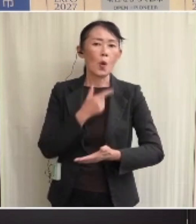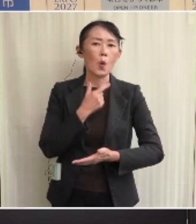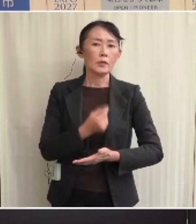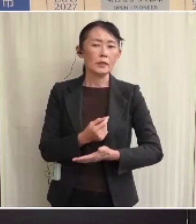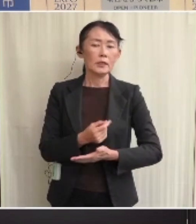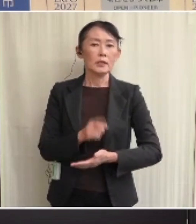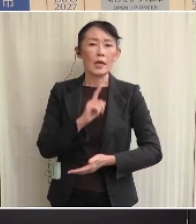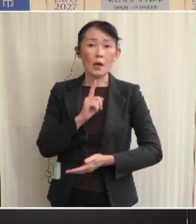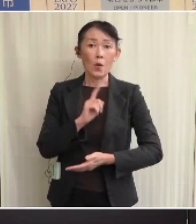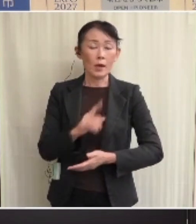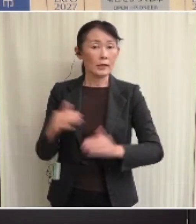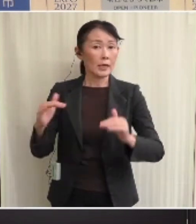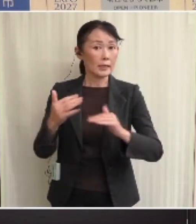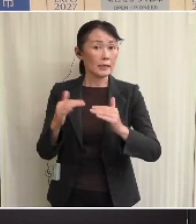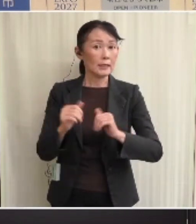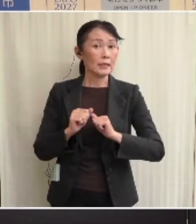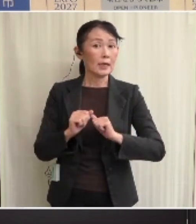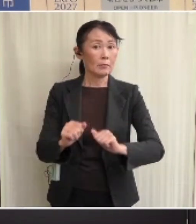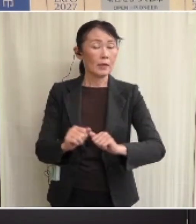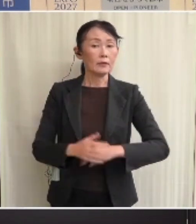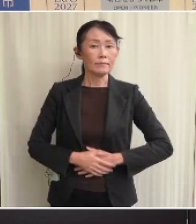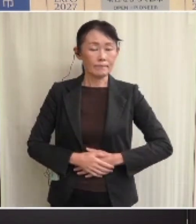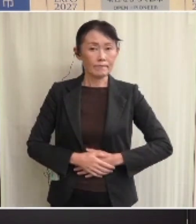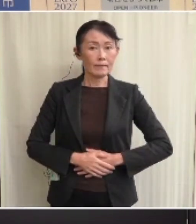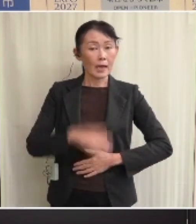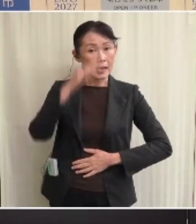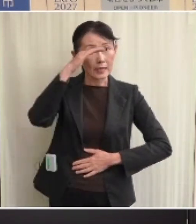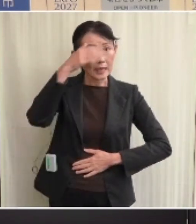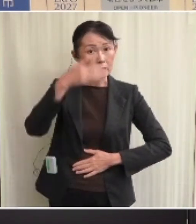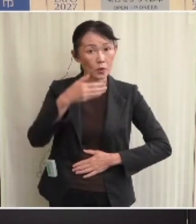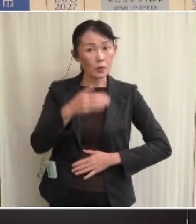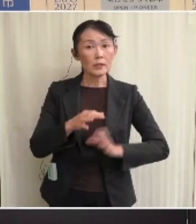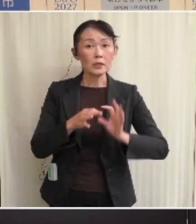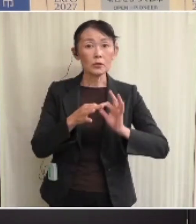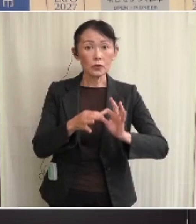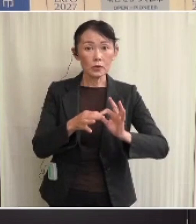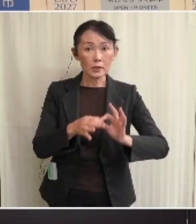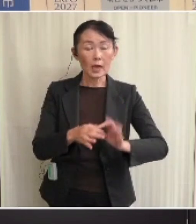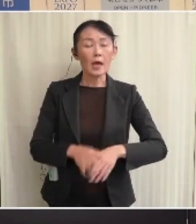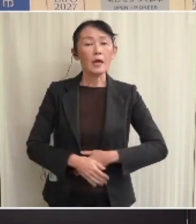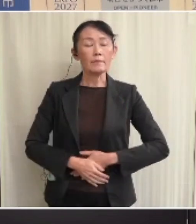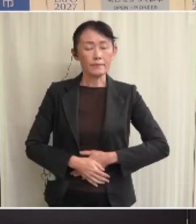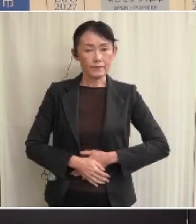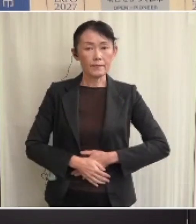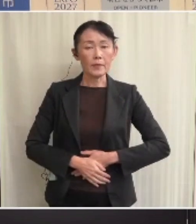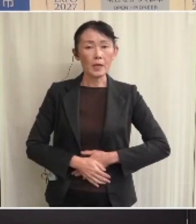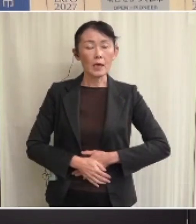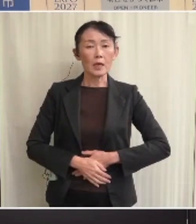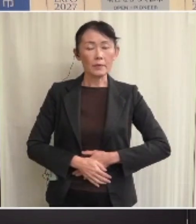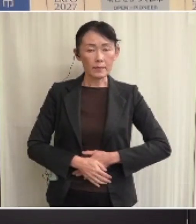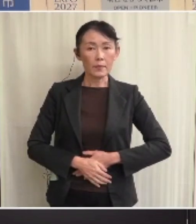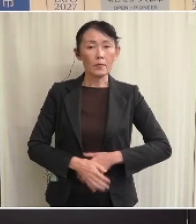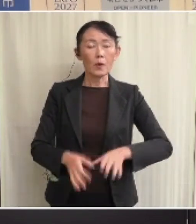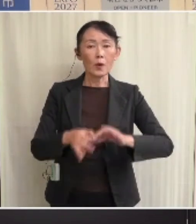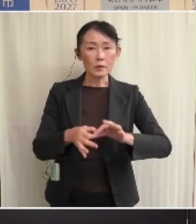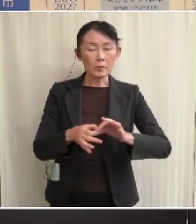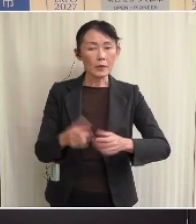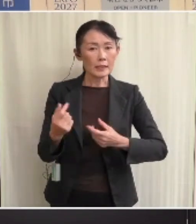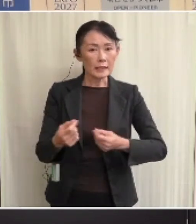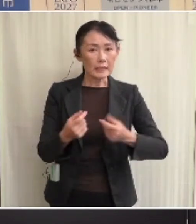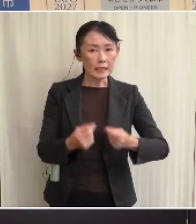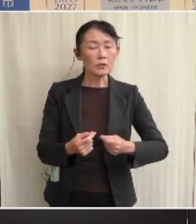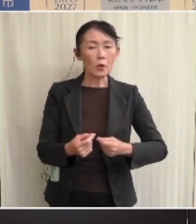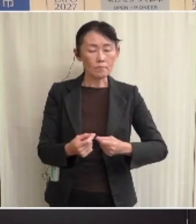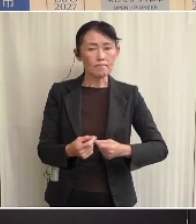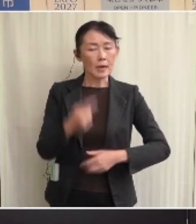が今後の検証ですかね。検証に関してはですね、しっかりしていきたいというふうに考えております。以上です。